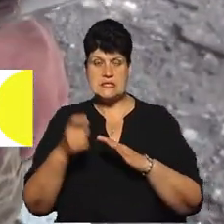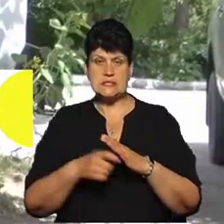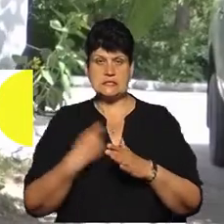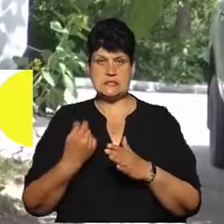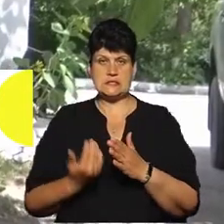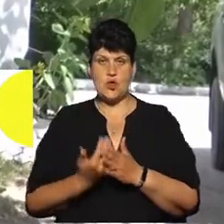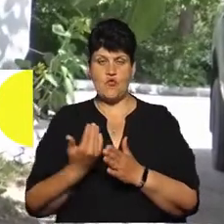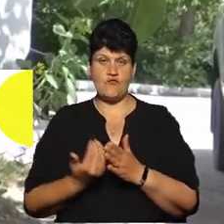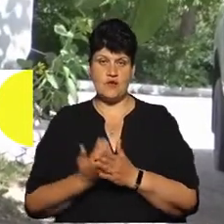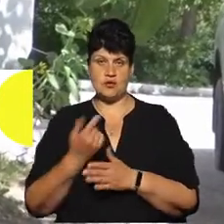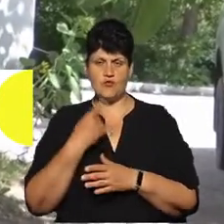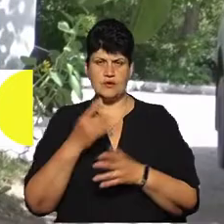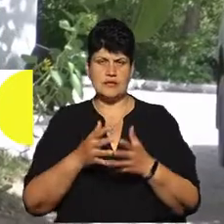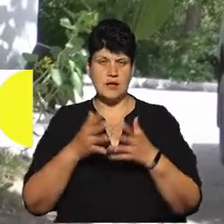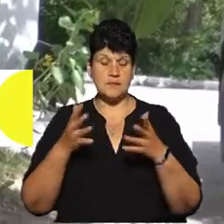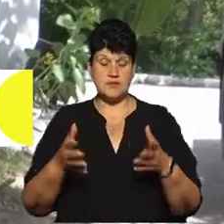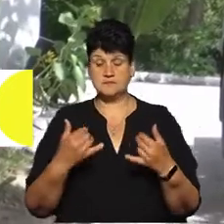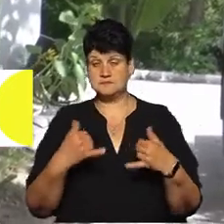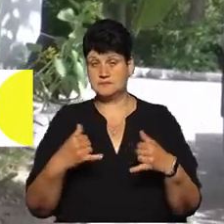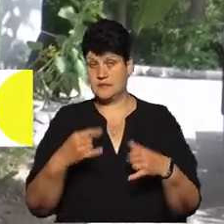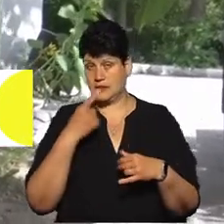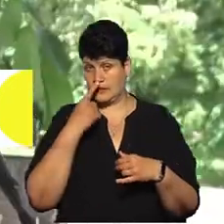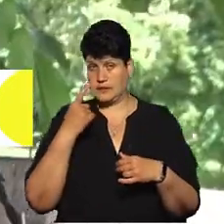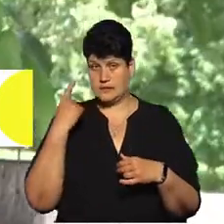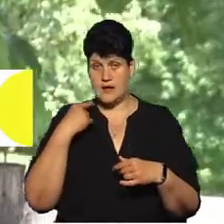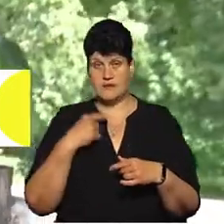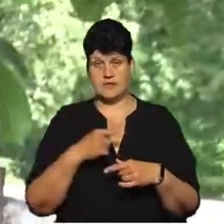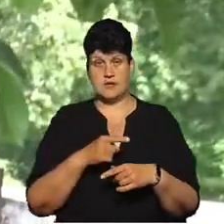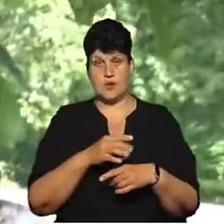каже, найбільше його вразив нещодавній обстріл Вінниці.